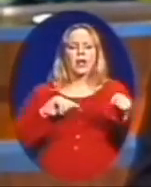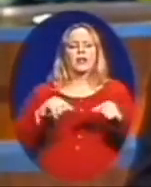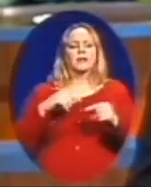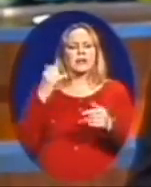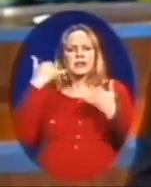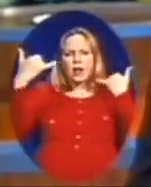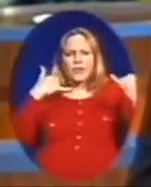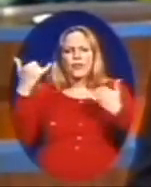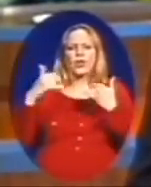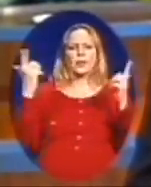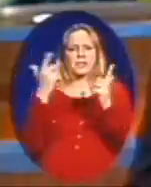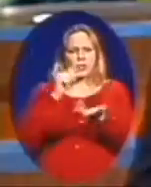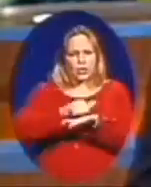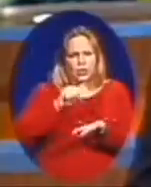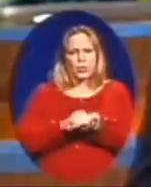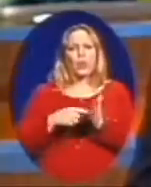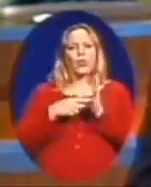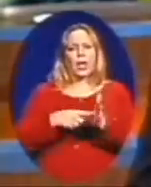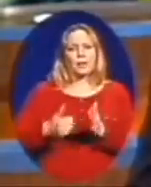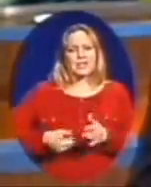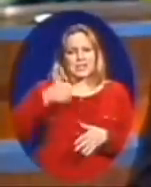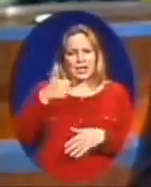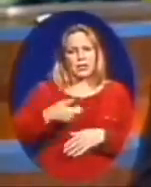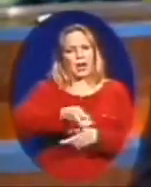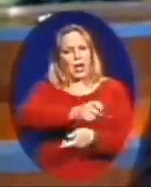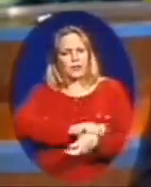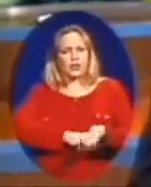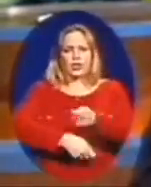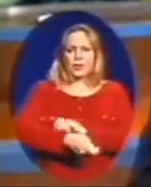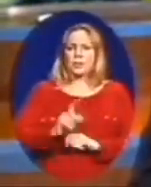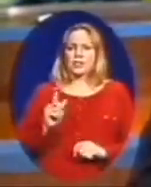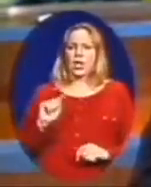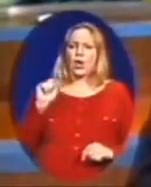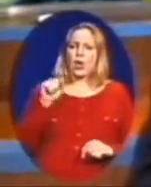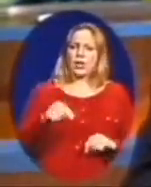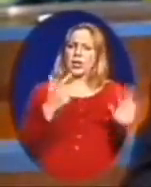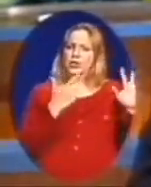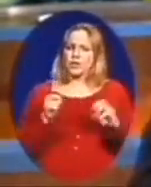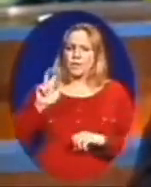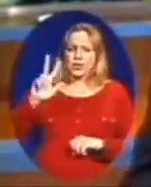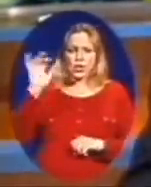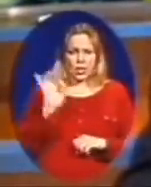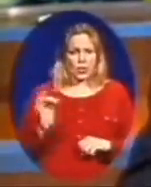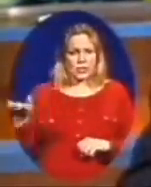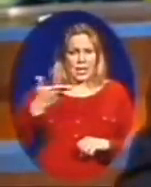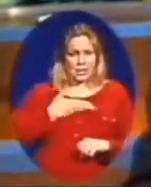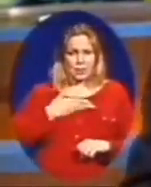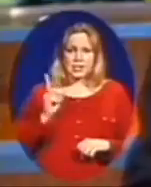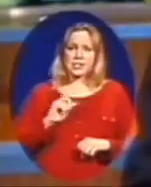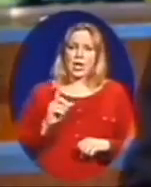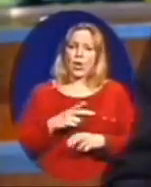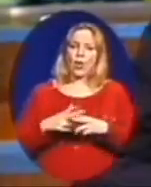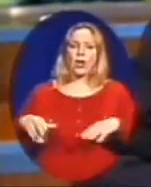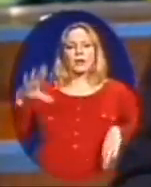עיתונאים, הוא גרם לשרים גם להפשיל שרבולים. זה לא היה, להגיע ל-73% האלה, זה לא היה